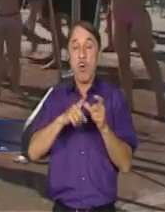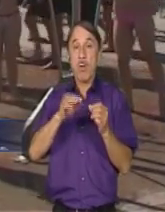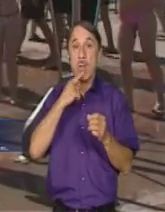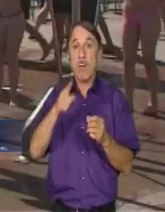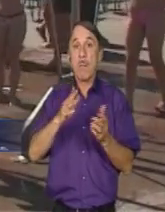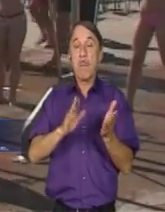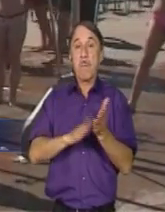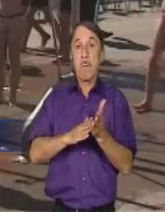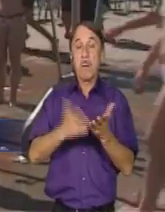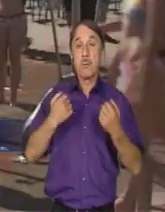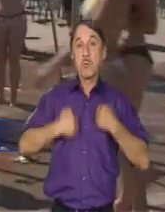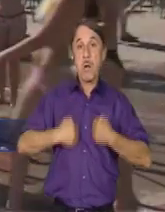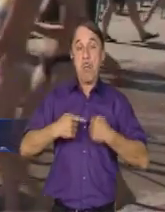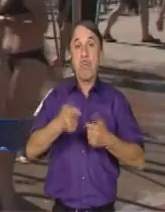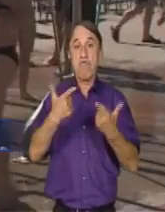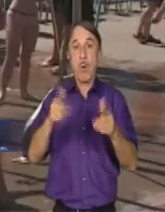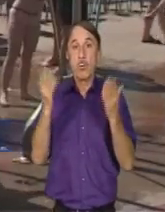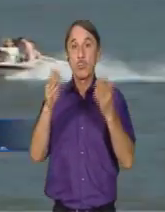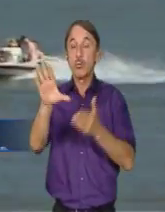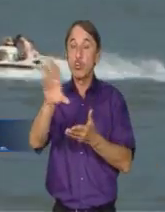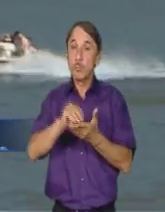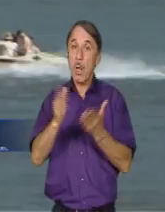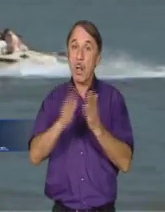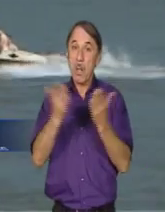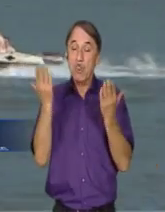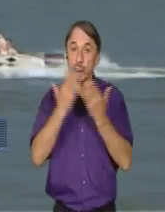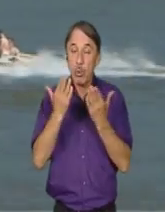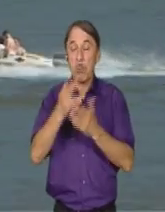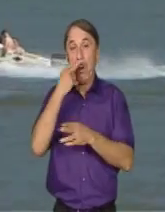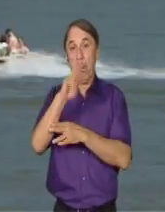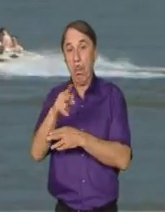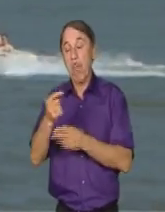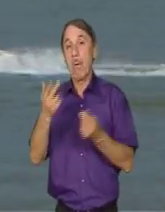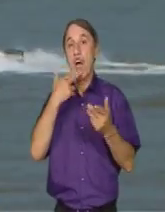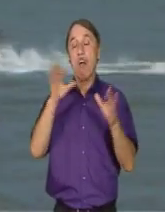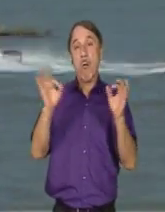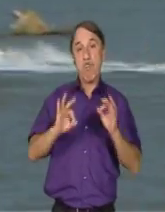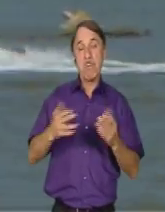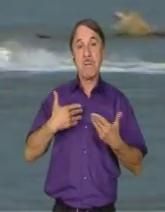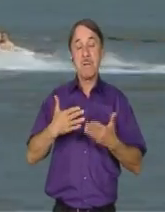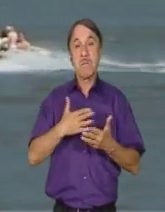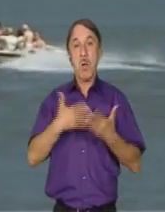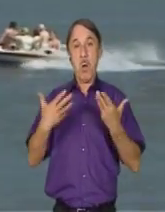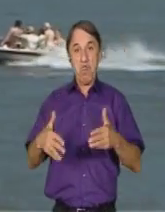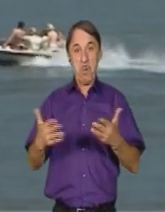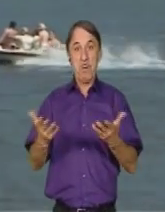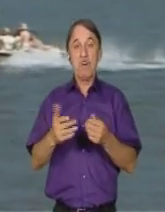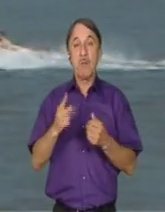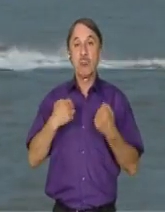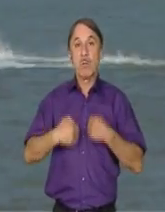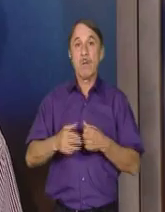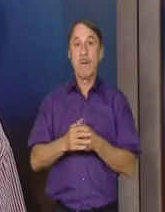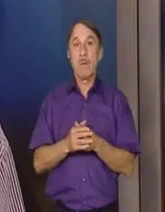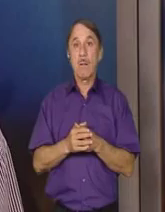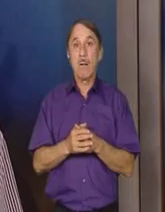serije književnih večeri na Splavu, koje organizuje Randelj, ili iznajmljivanje bibliotečkih izdanja posetiocima koji odmaraju na